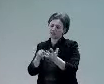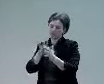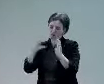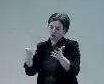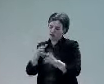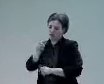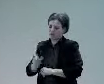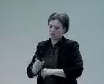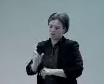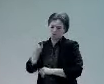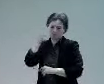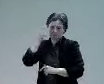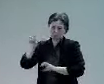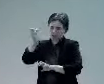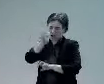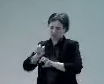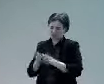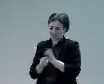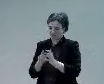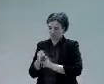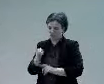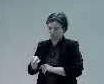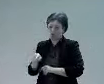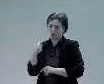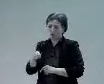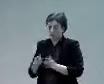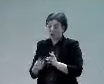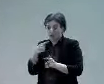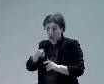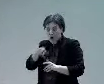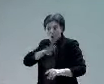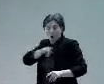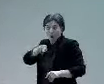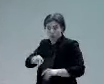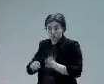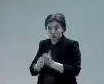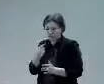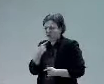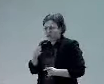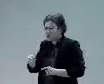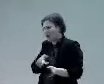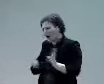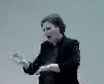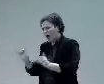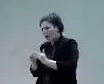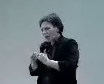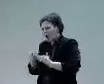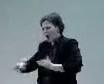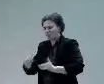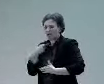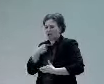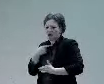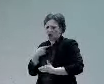meno contribuito a causarli. Ditelo un po' a chi dice aiutiamoli a casa loro, che è una grande